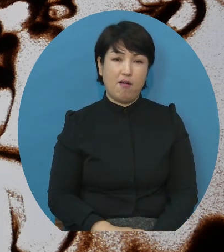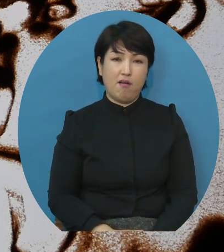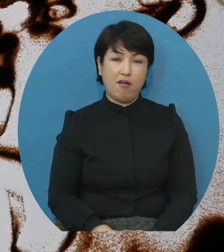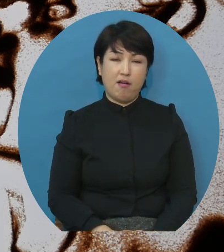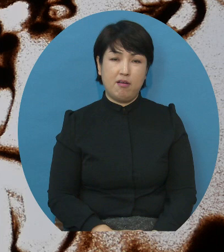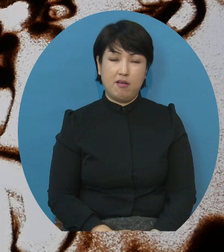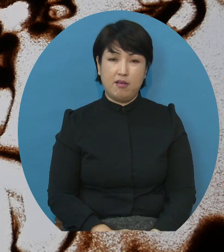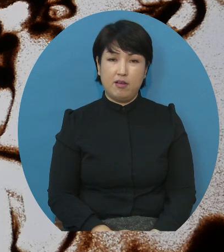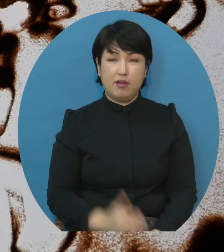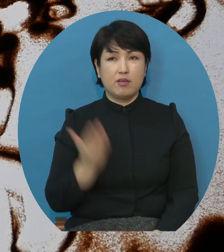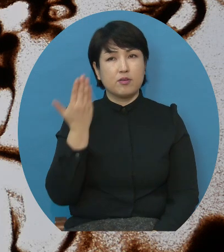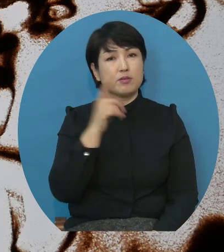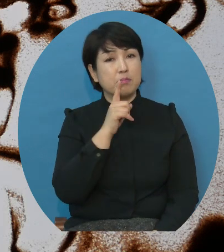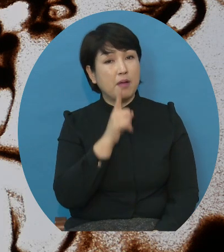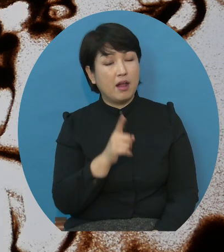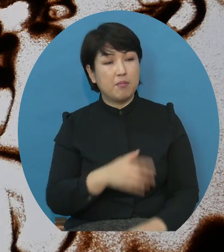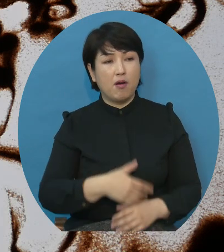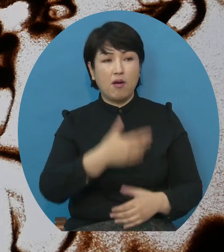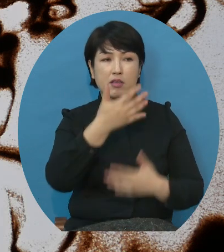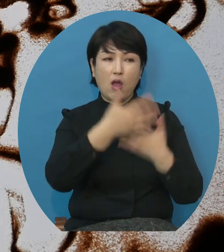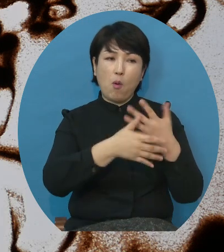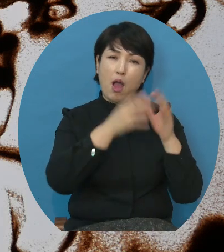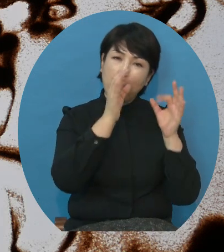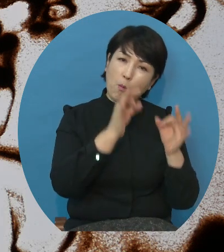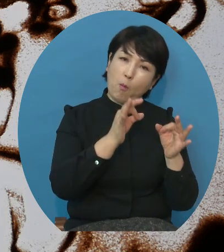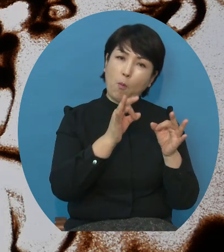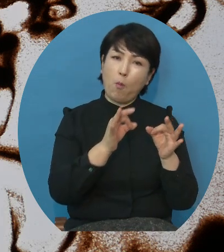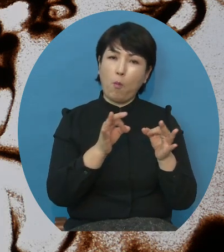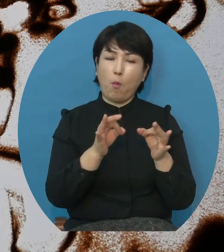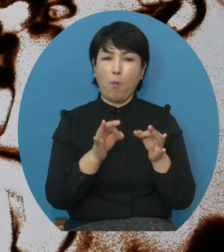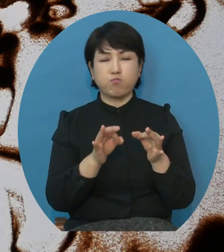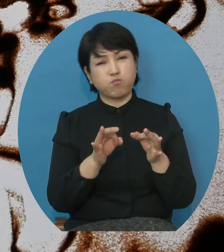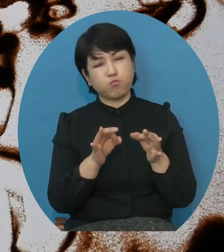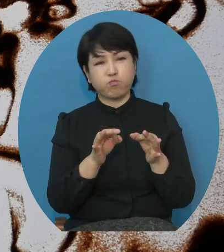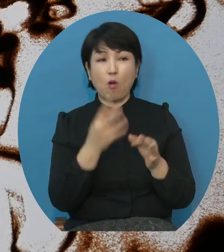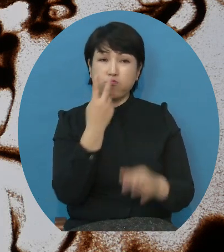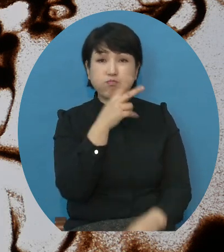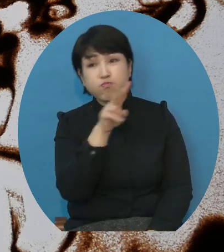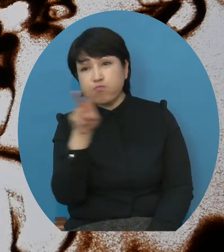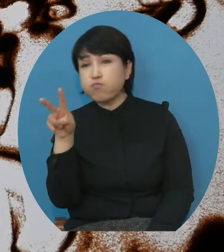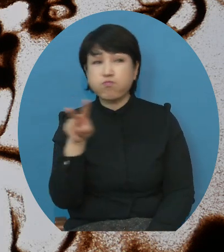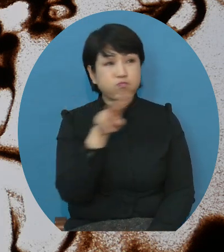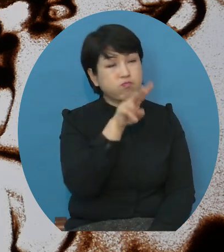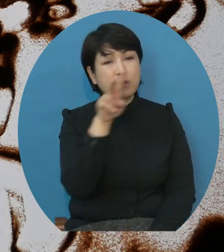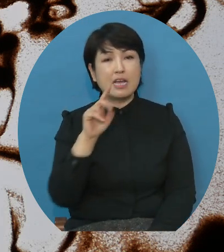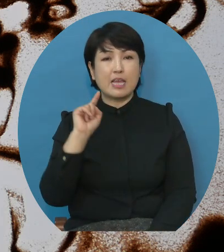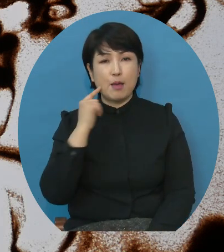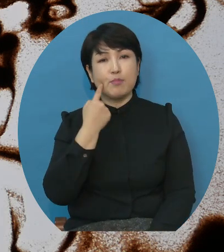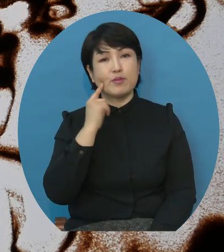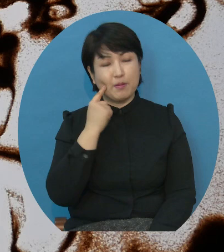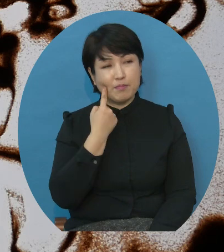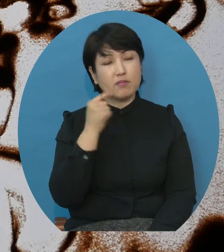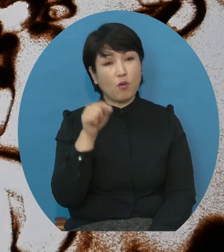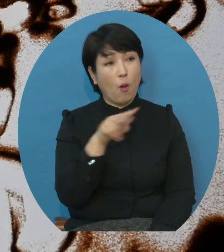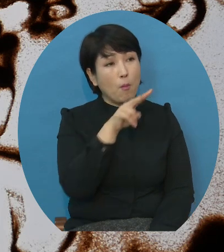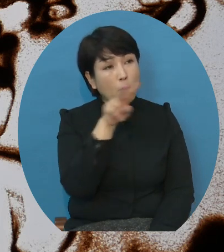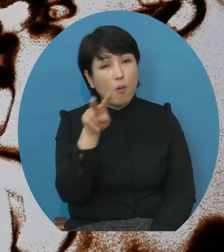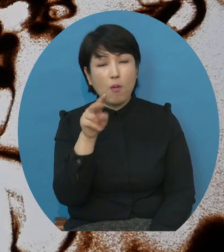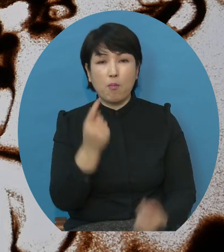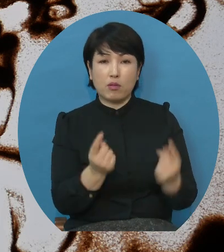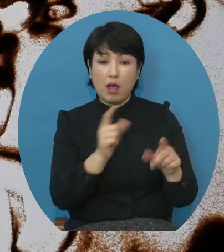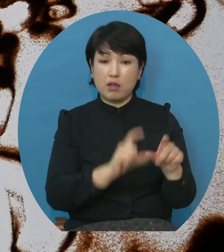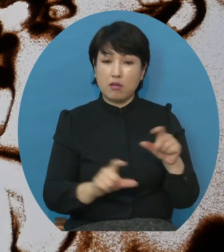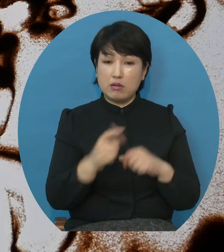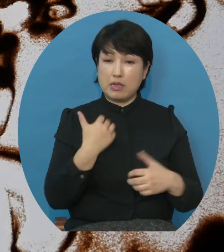이 글은 말하면 영화 보고 뭐 이런 재미 있잖아요 그죠 눈으로 이 아름다운 것을 보는 것보다